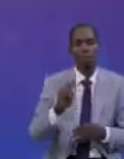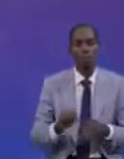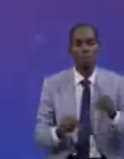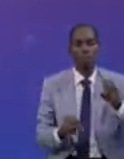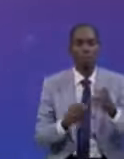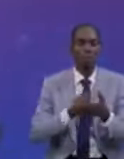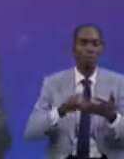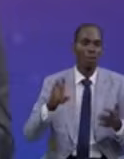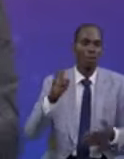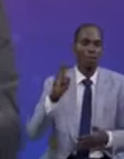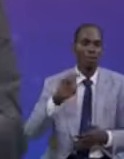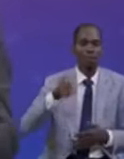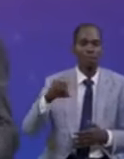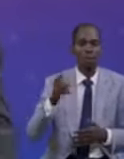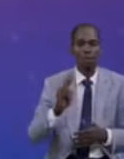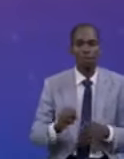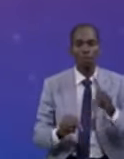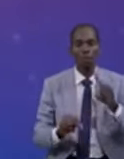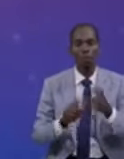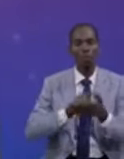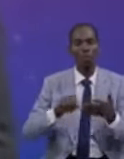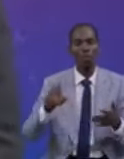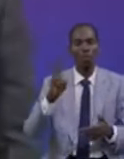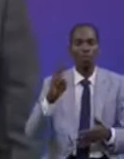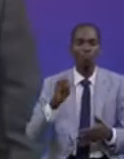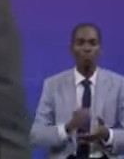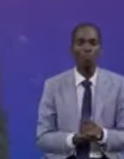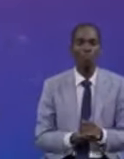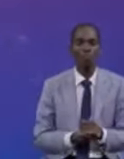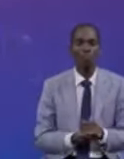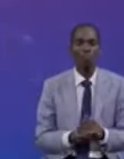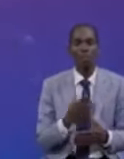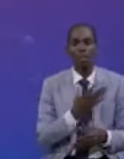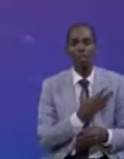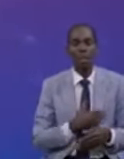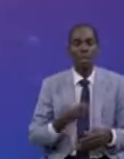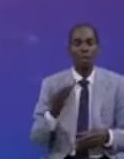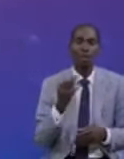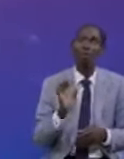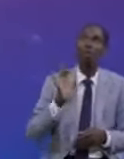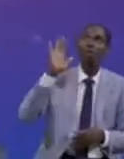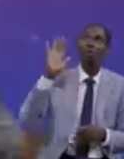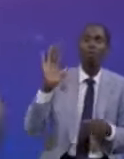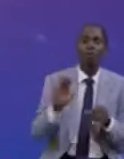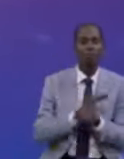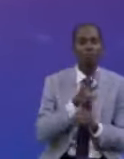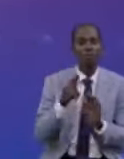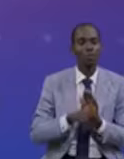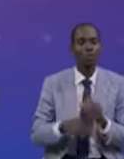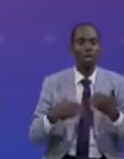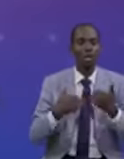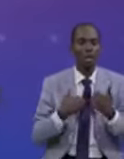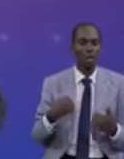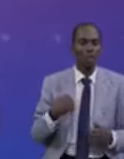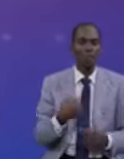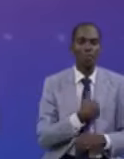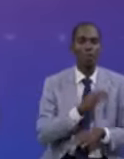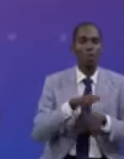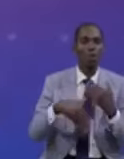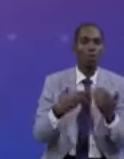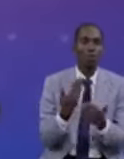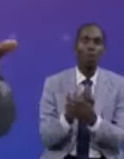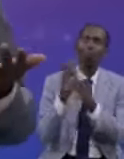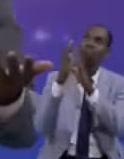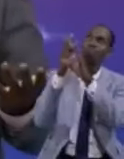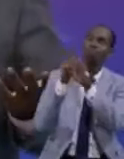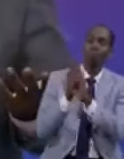Jean chapitre 1 16 Jean 111 vous notez ce que la Bible